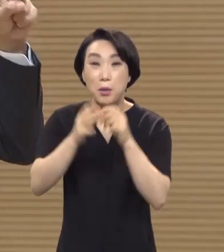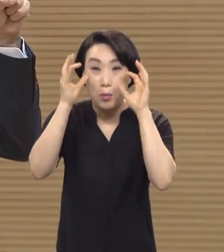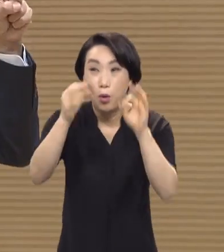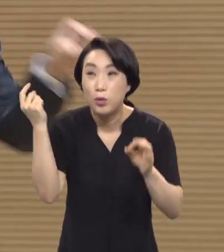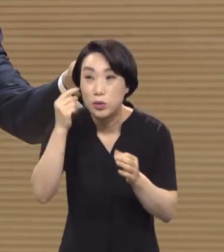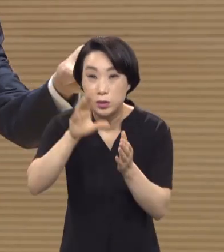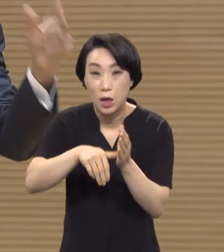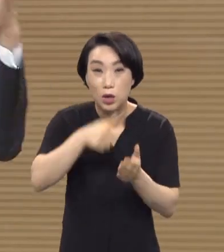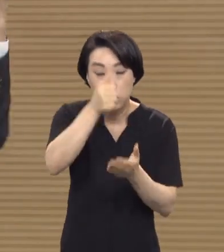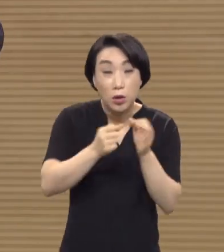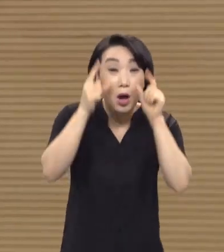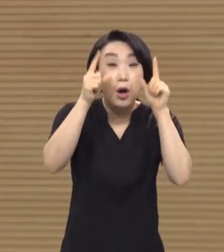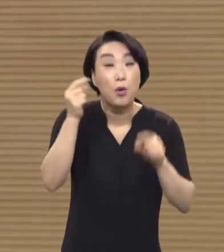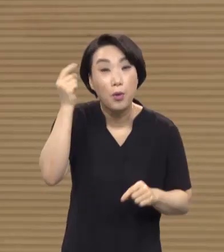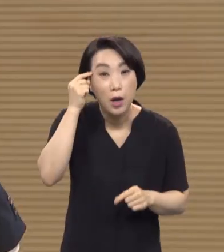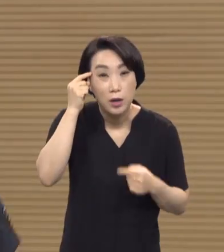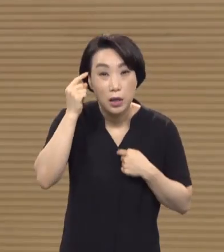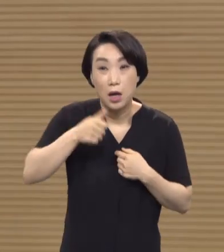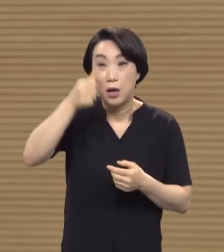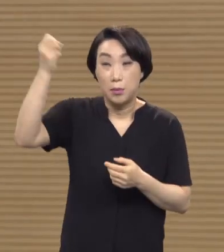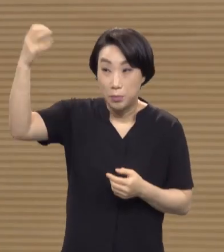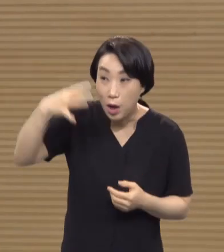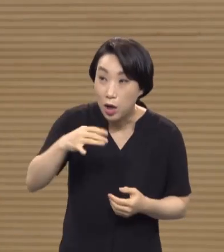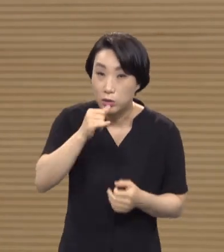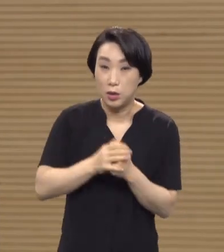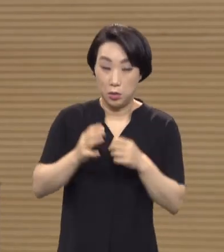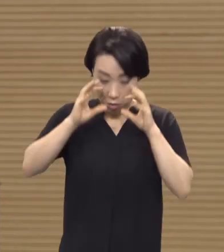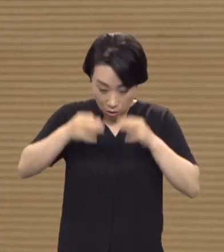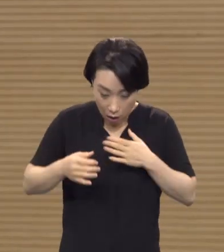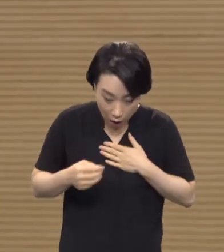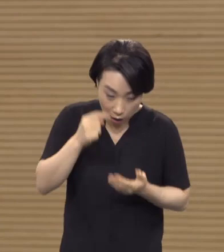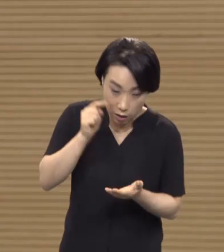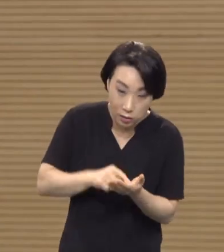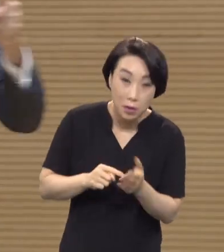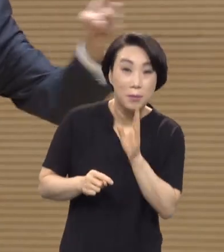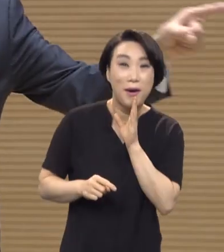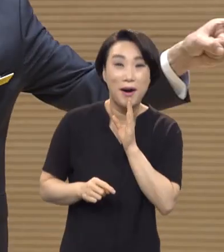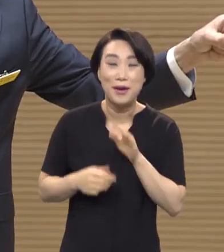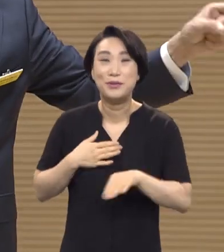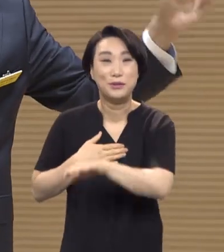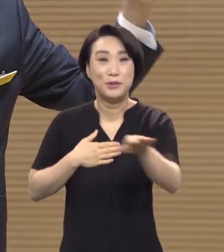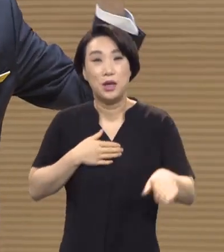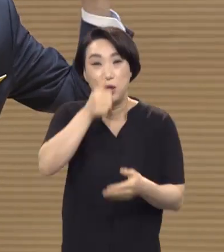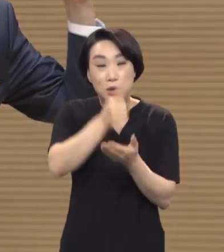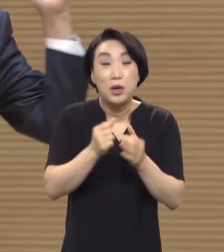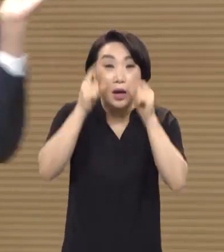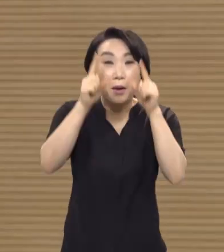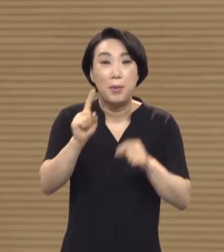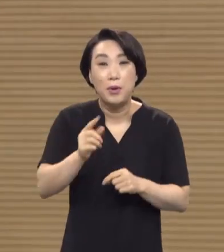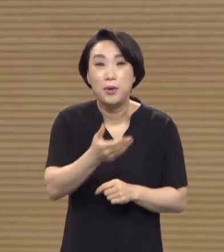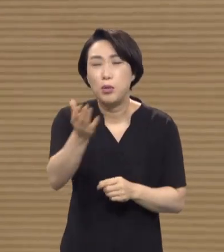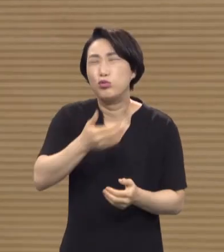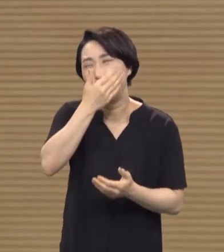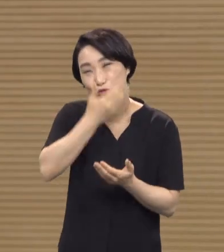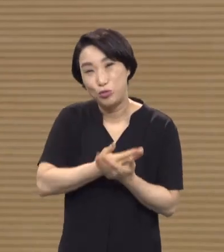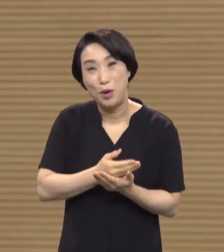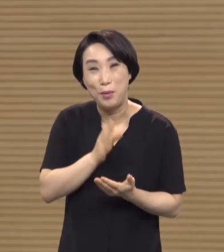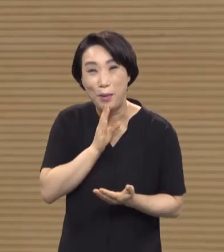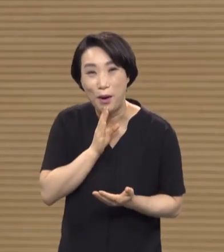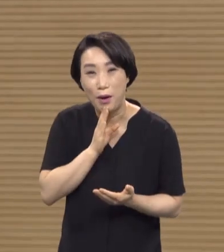것은 빛이 같기 때문에 보인다 이 말이에요. 우리가 죄를 깨닫는 것은 가장 소중한